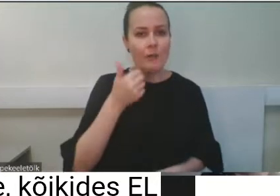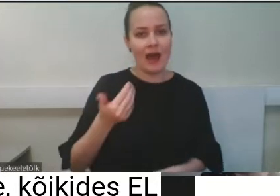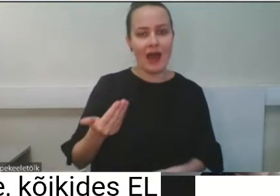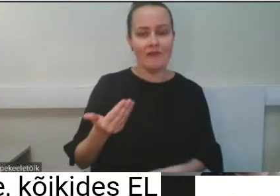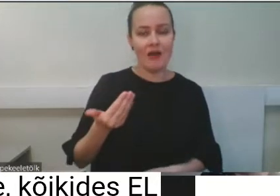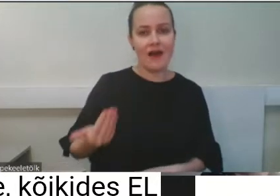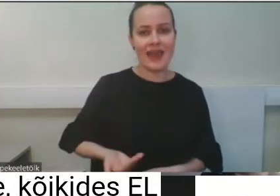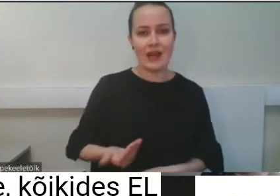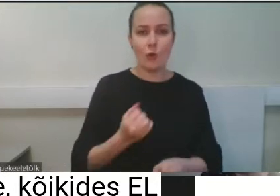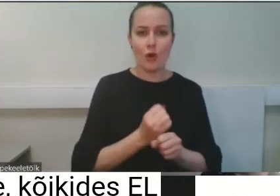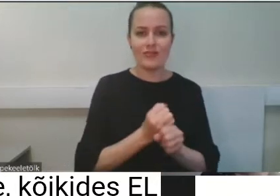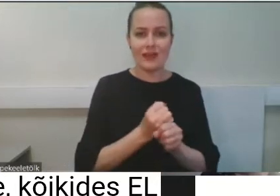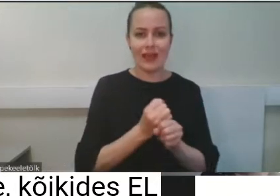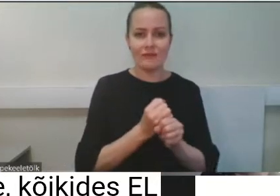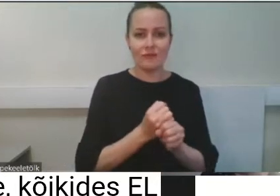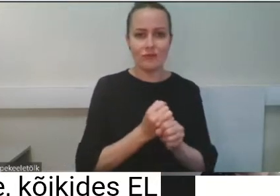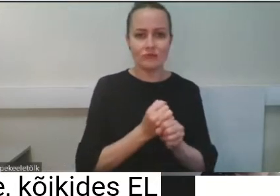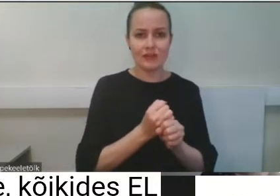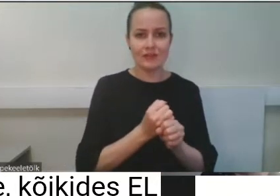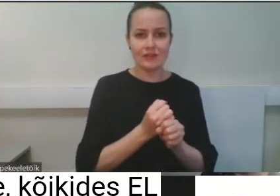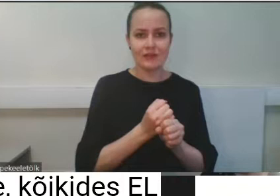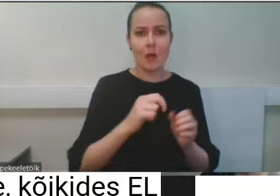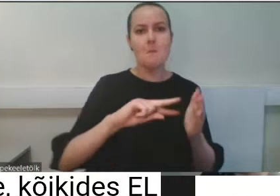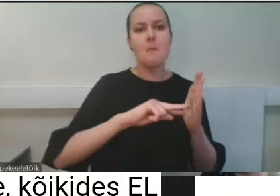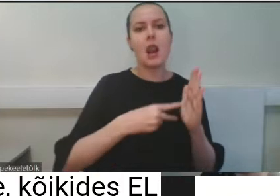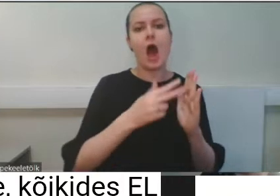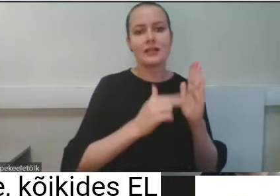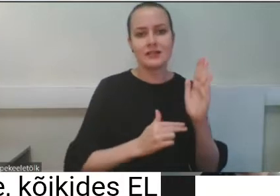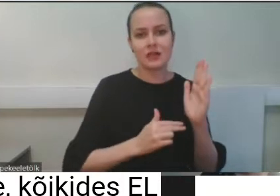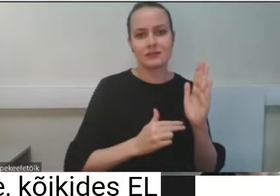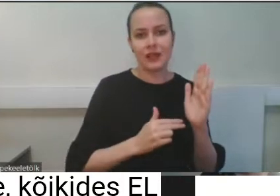selle aluseks on olnud puue või pikaajaline tervise probleem.